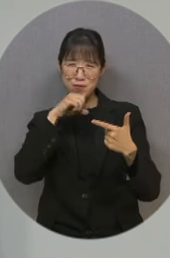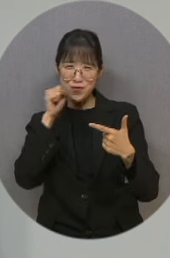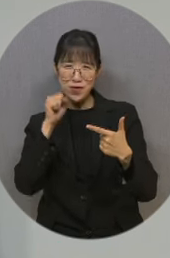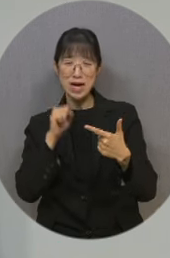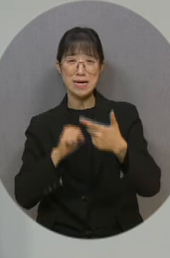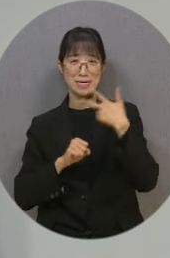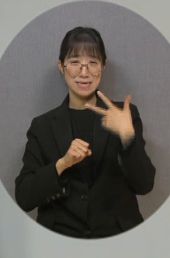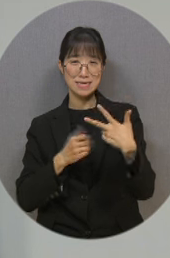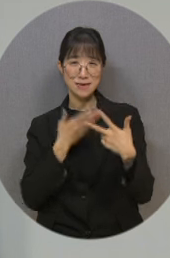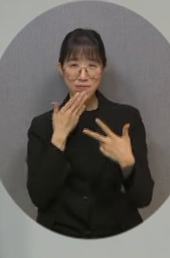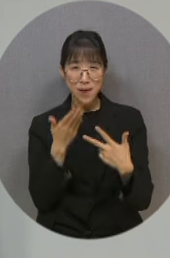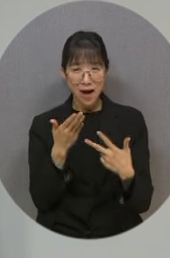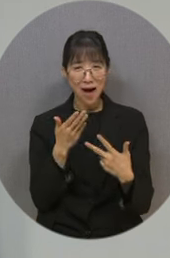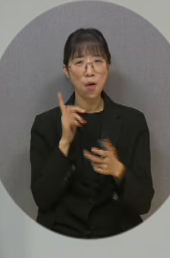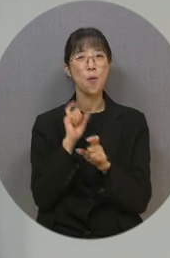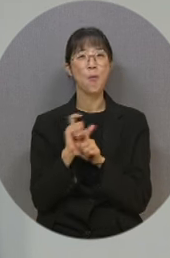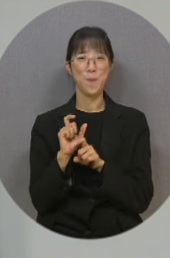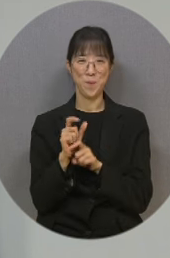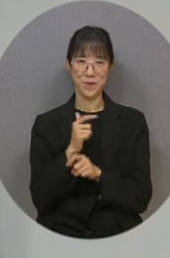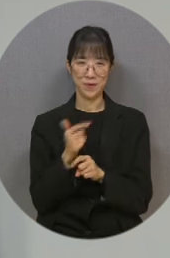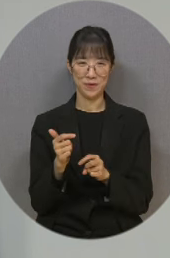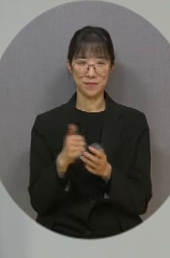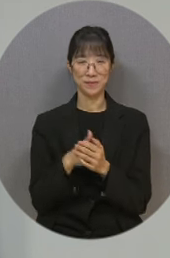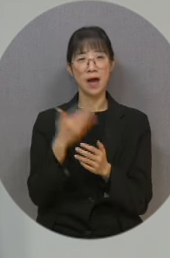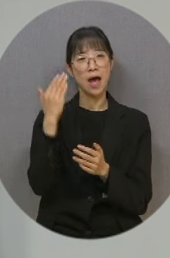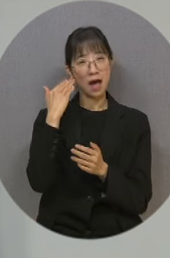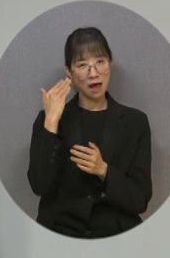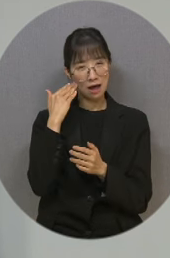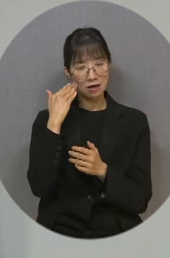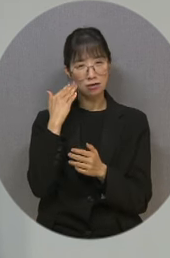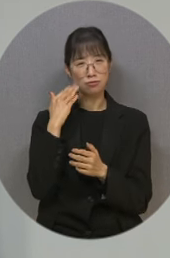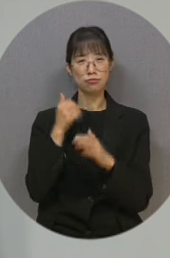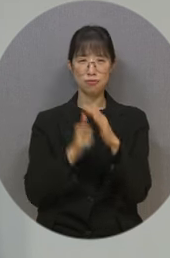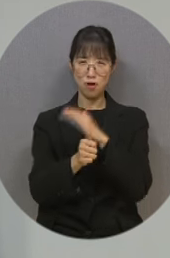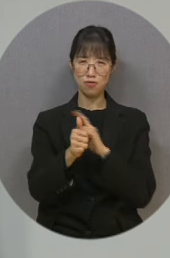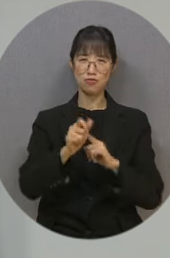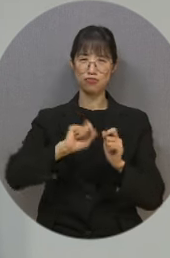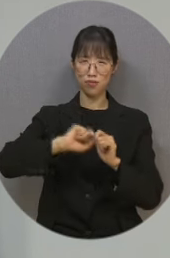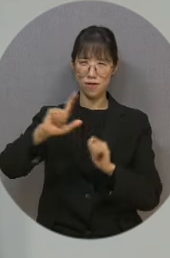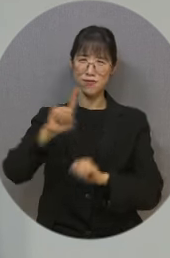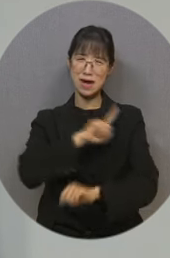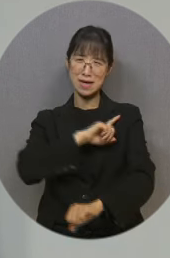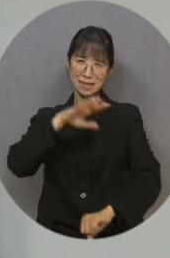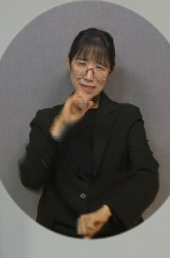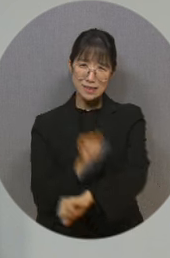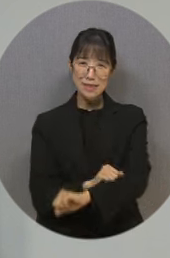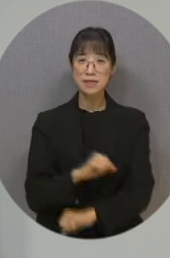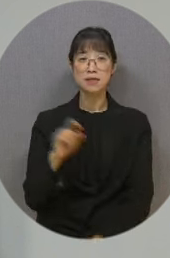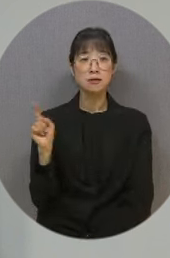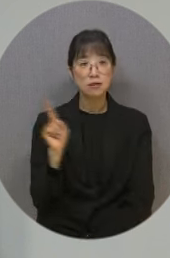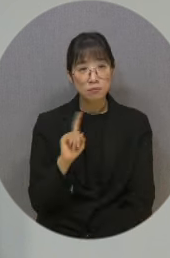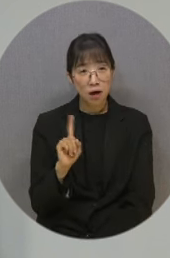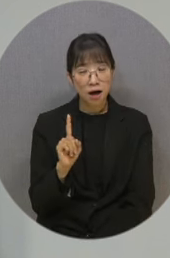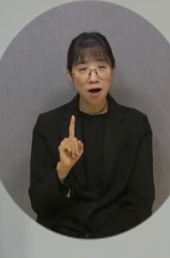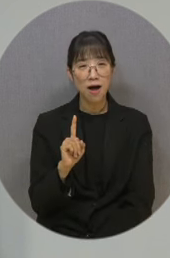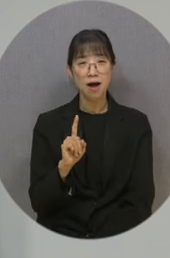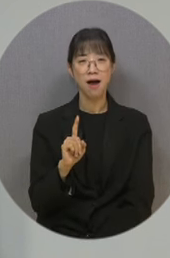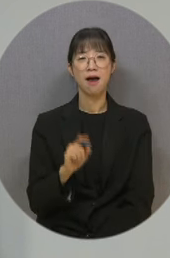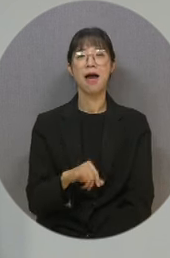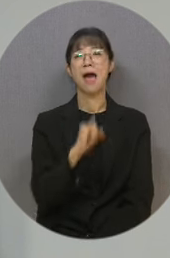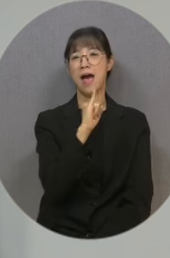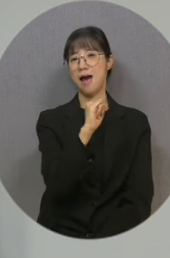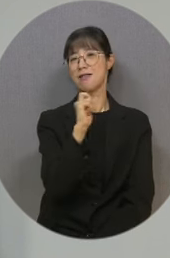고민이 많았습니다 근데 저희 우리나라 선수 분들이 가장 잘했던 종목이 어떤